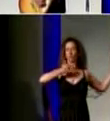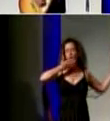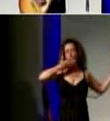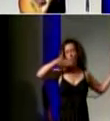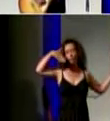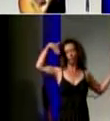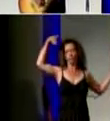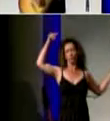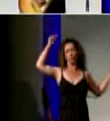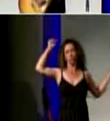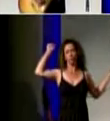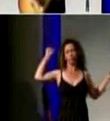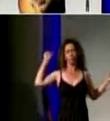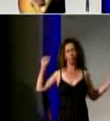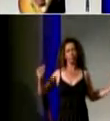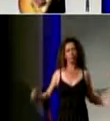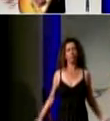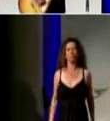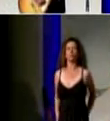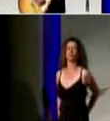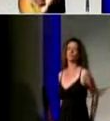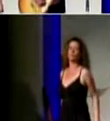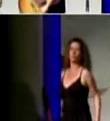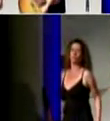Ça va un peu mieux.